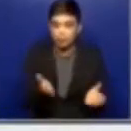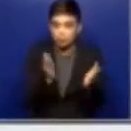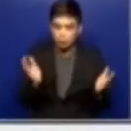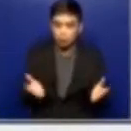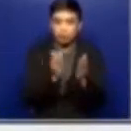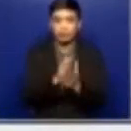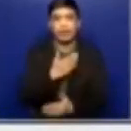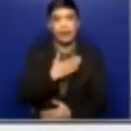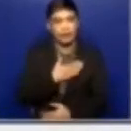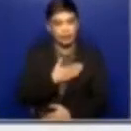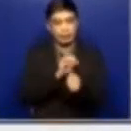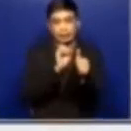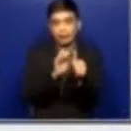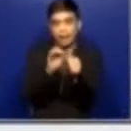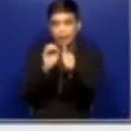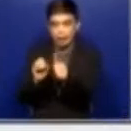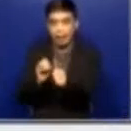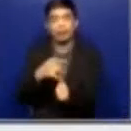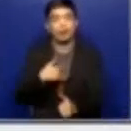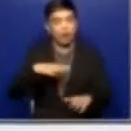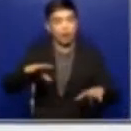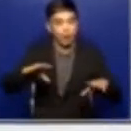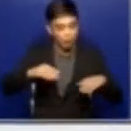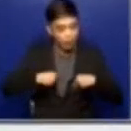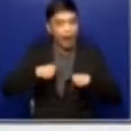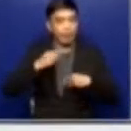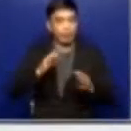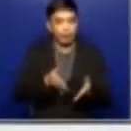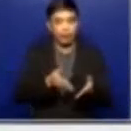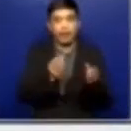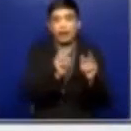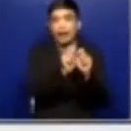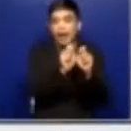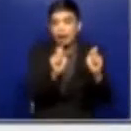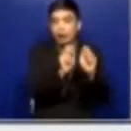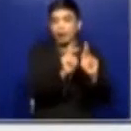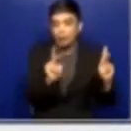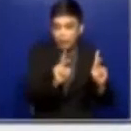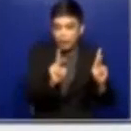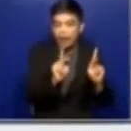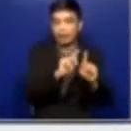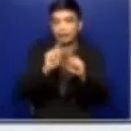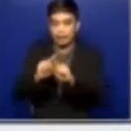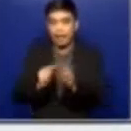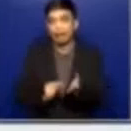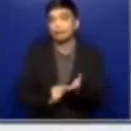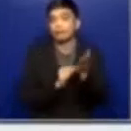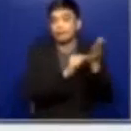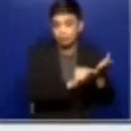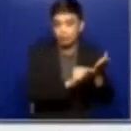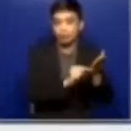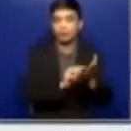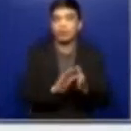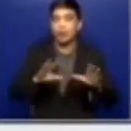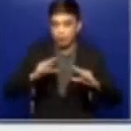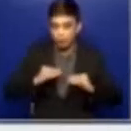ข้อเสนอแนะแล้วก็เห็นด้วยนะครับแล้วก็เห็นชอบที่จะตั้งนะครับอนุกรรมาธิการและยัตติตรงนี้ผ่านเข้าไปนะครับท่านประธานนะ